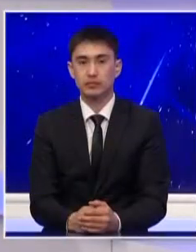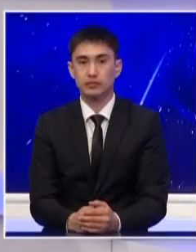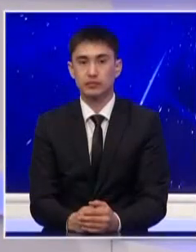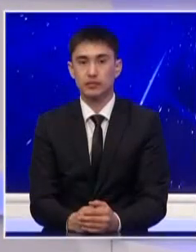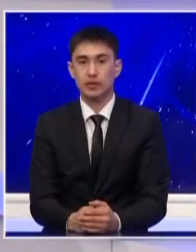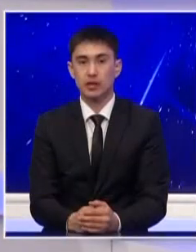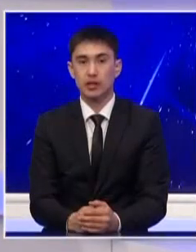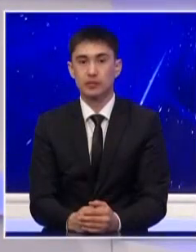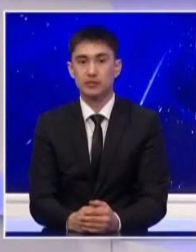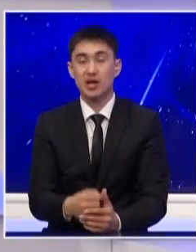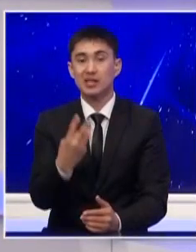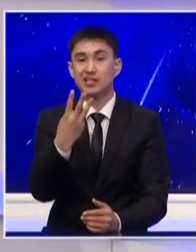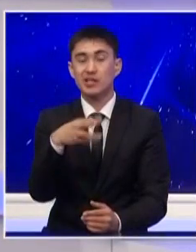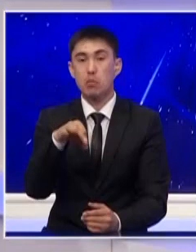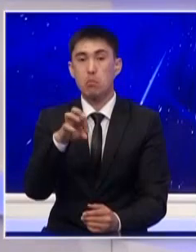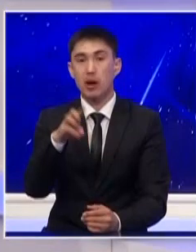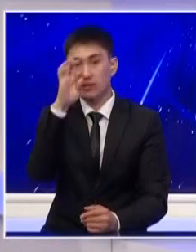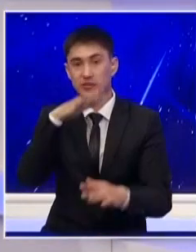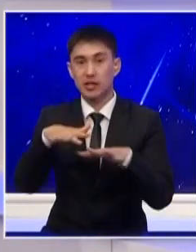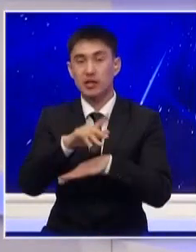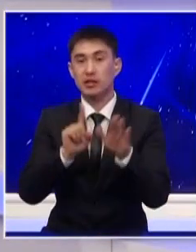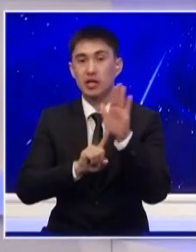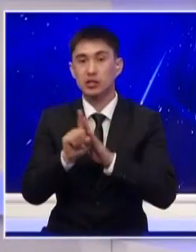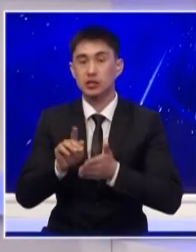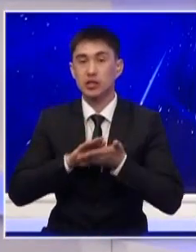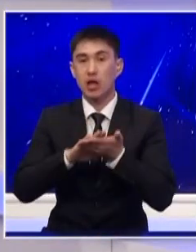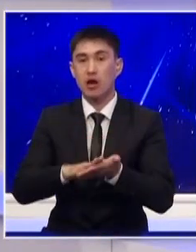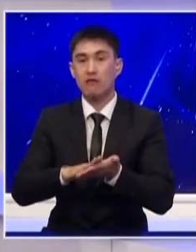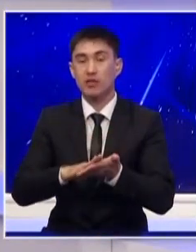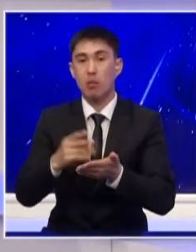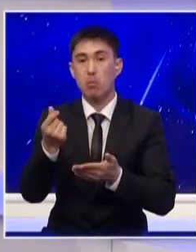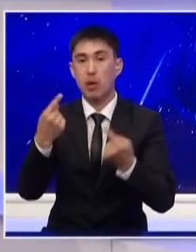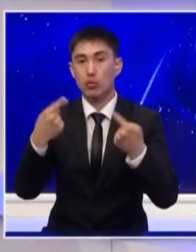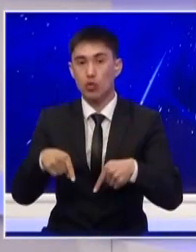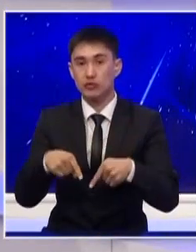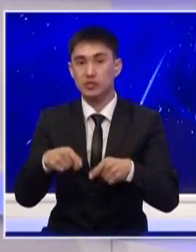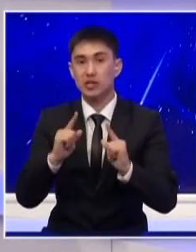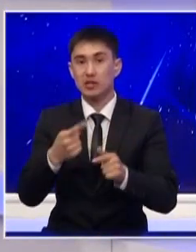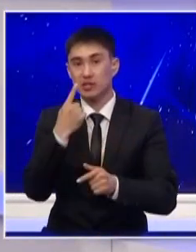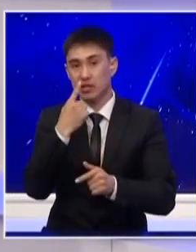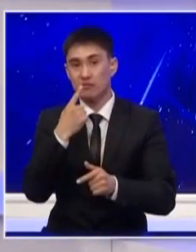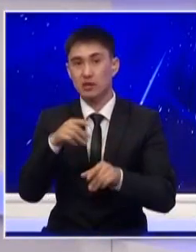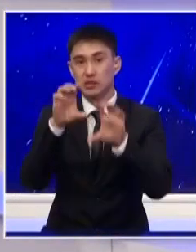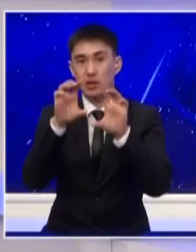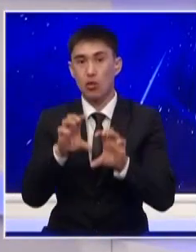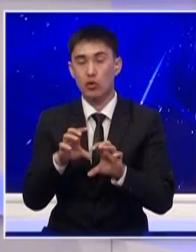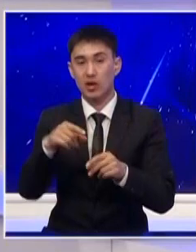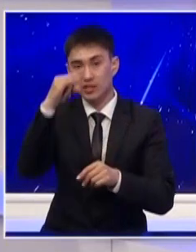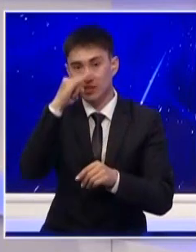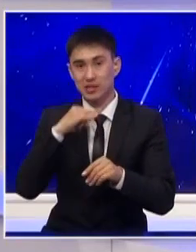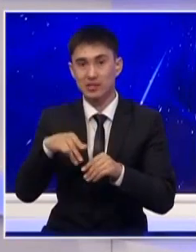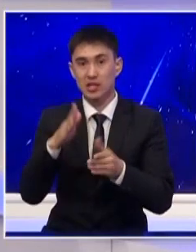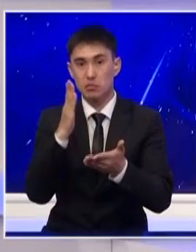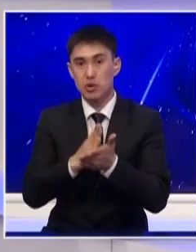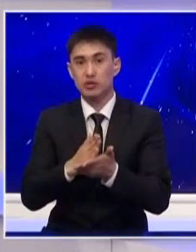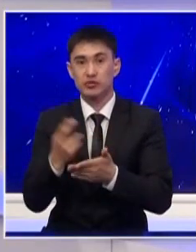По нулям. С 3 марта в стране стартовал прием заявок на банкротство. Согласно недавно принятому закону, казахстанцы,